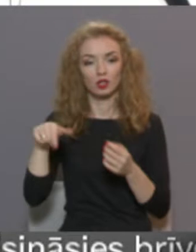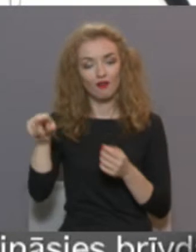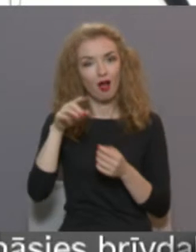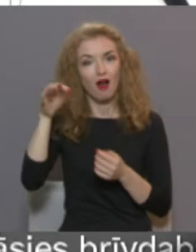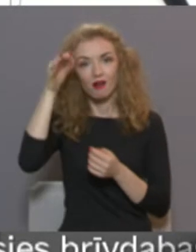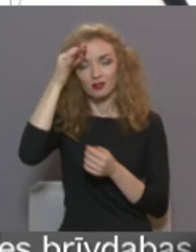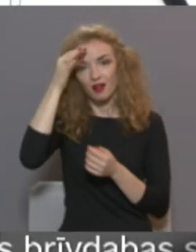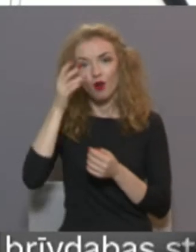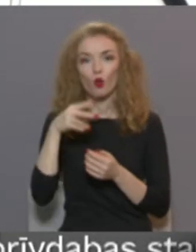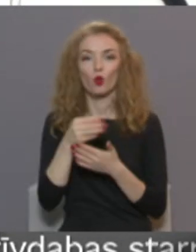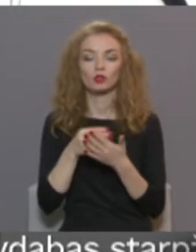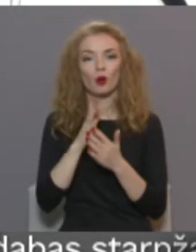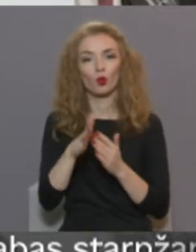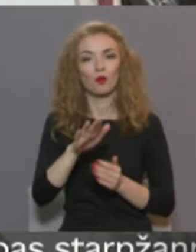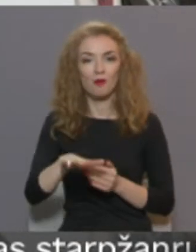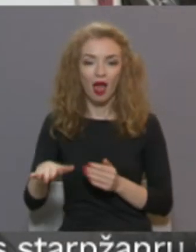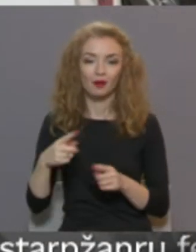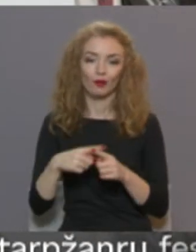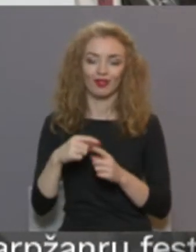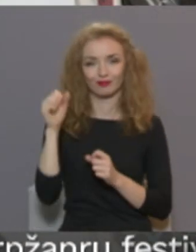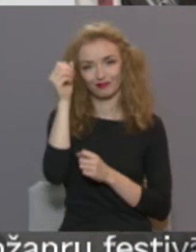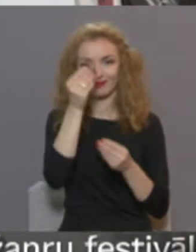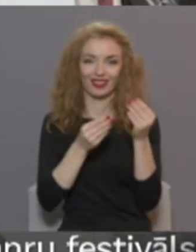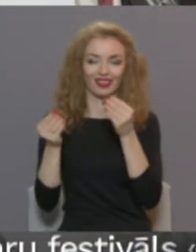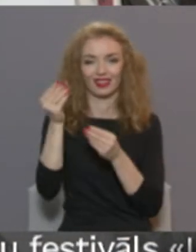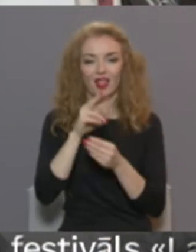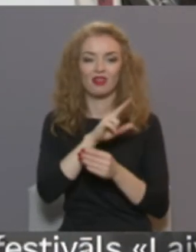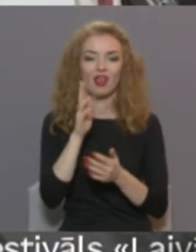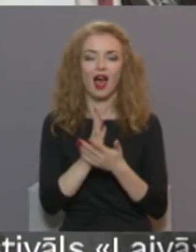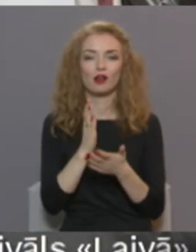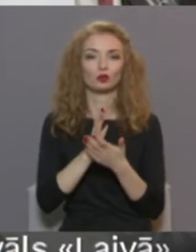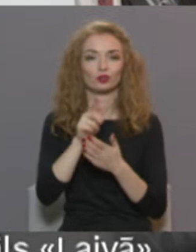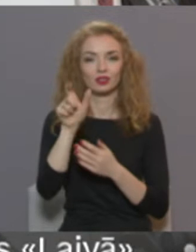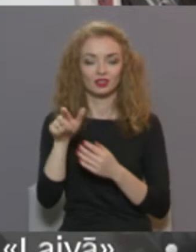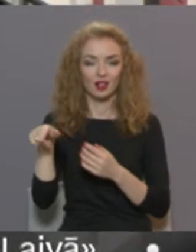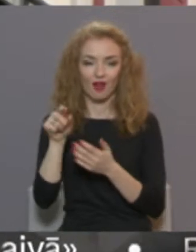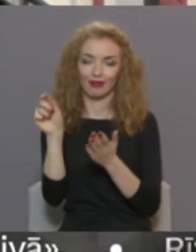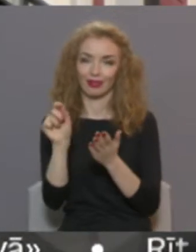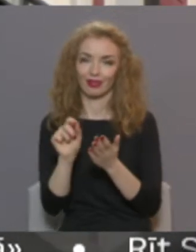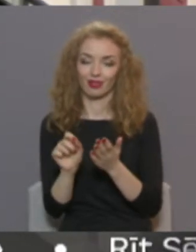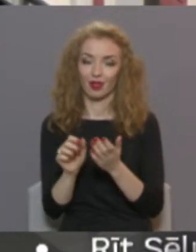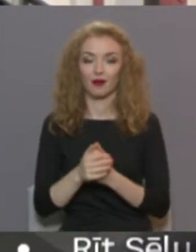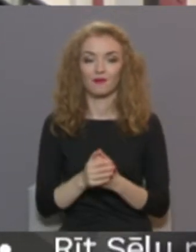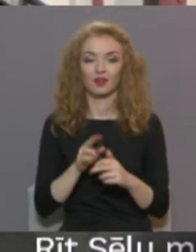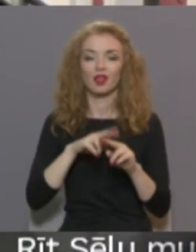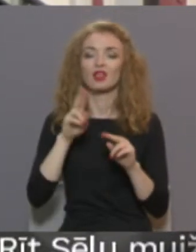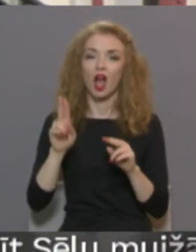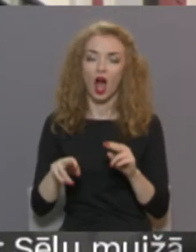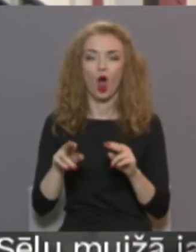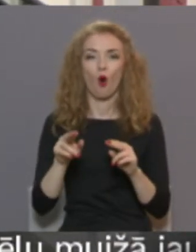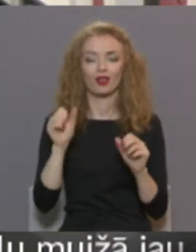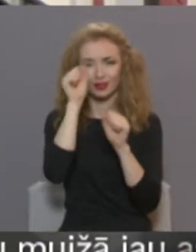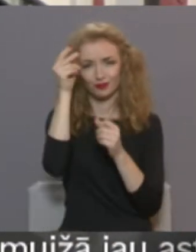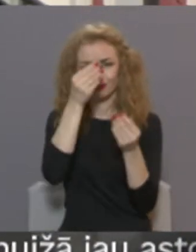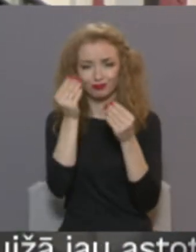atcerēties, kā tas bija būt bērniem un ķēpāties. Zīmēt nēsošus radījumus uz pierakstu klažu malām. Ir jāļauj ķēpāties un radīt, tur